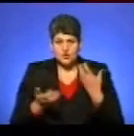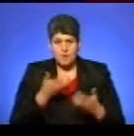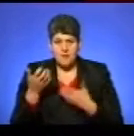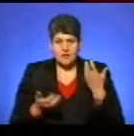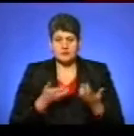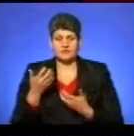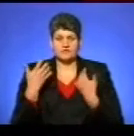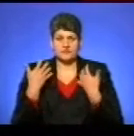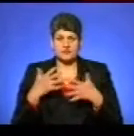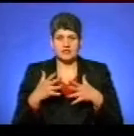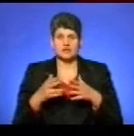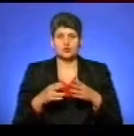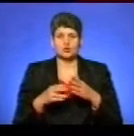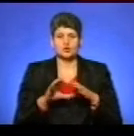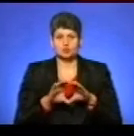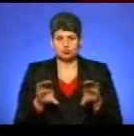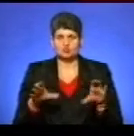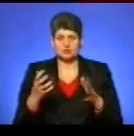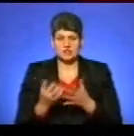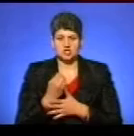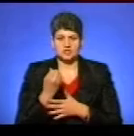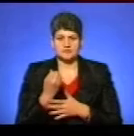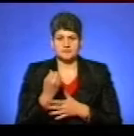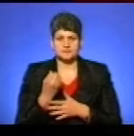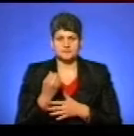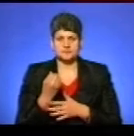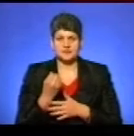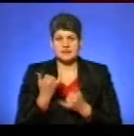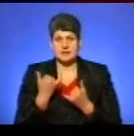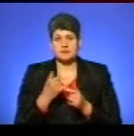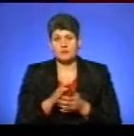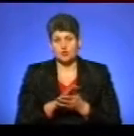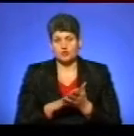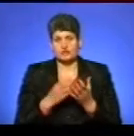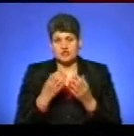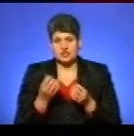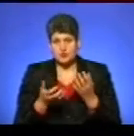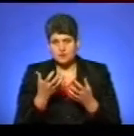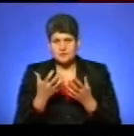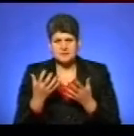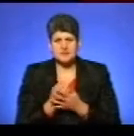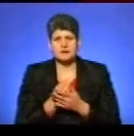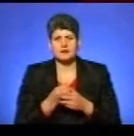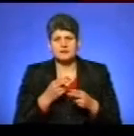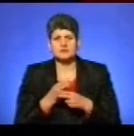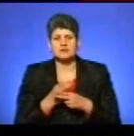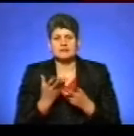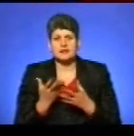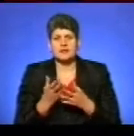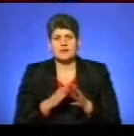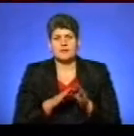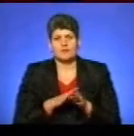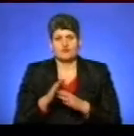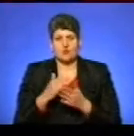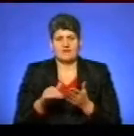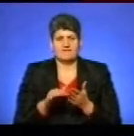вже до труби, ми докопалися практично. Ось зараз будемо продовжувати ще розкопки, щоб знайти той затор, його повністю